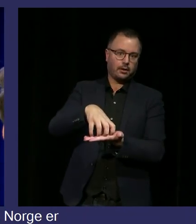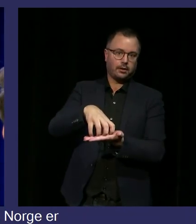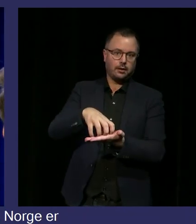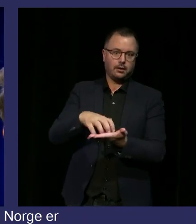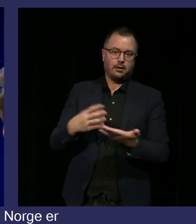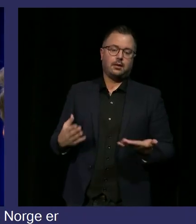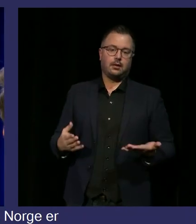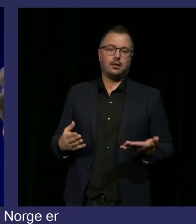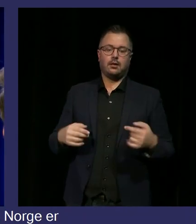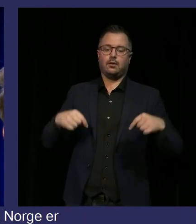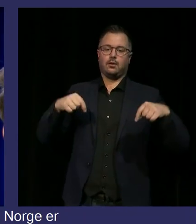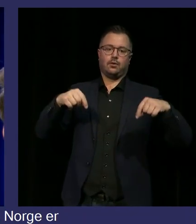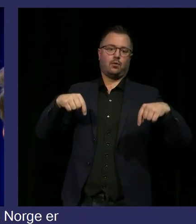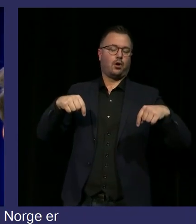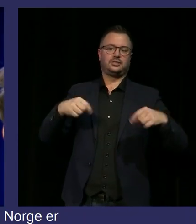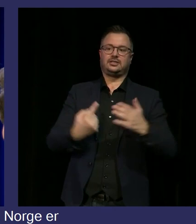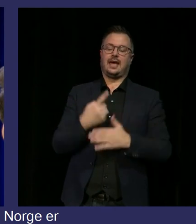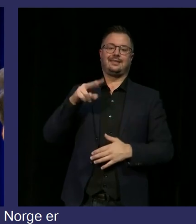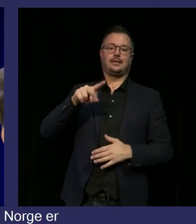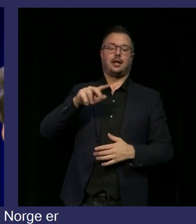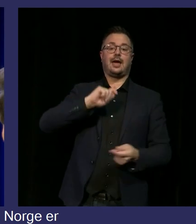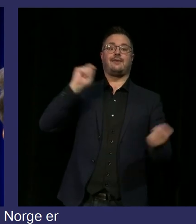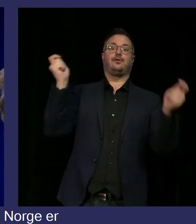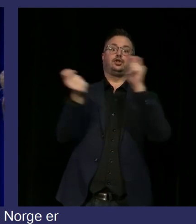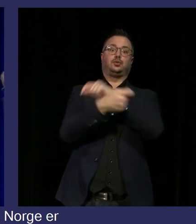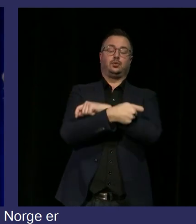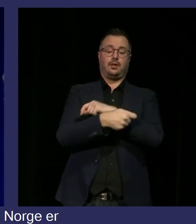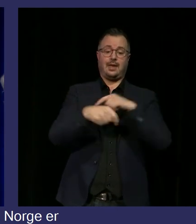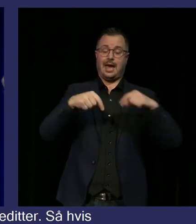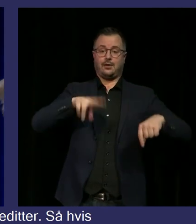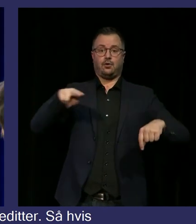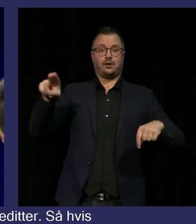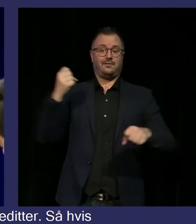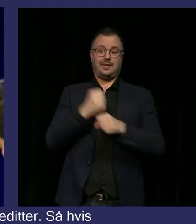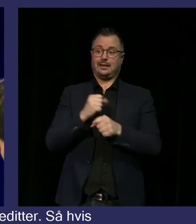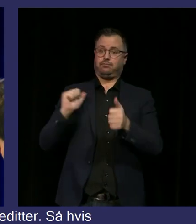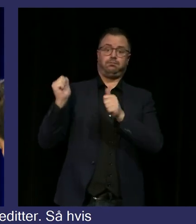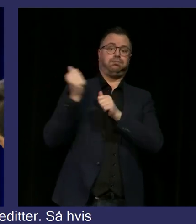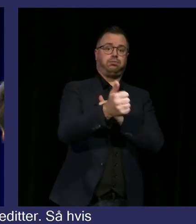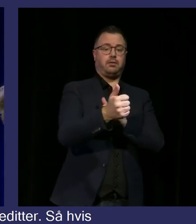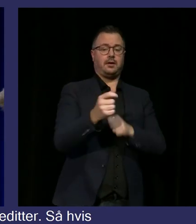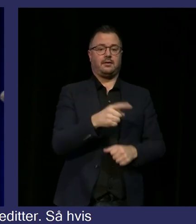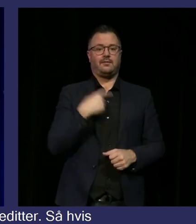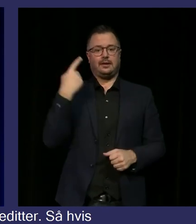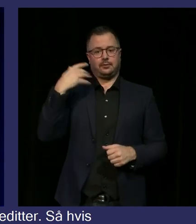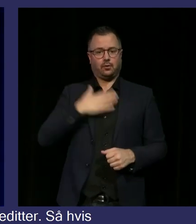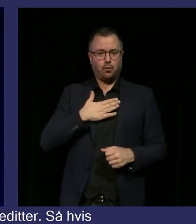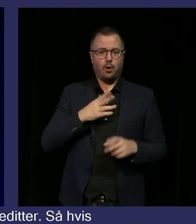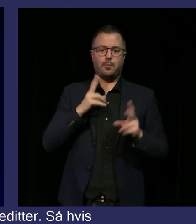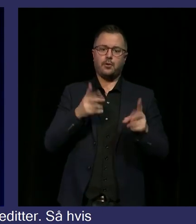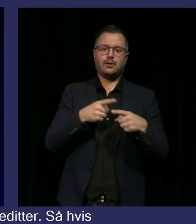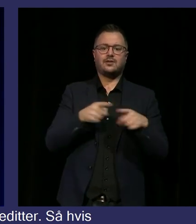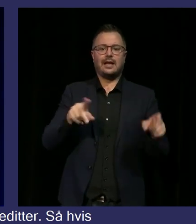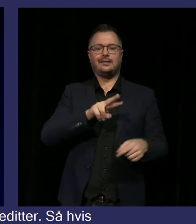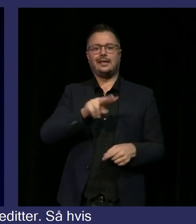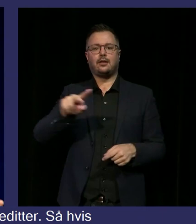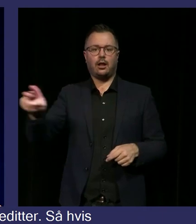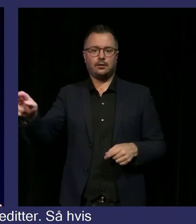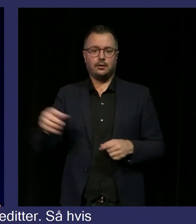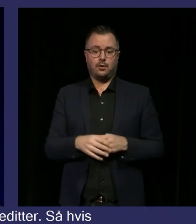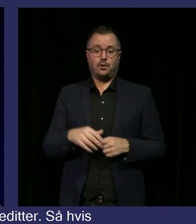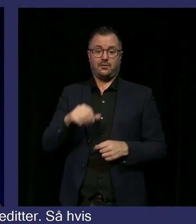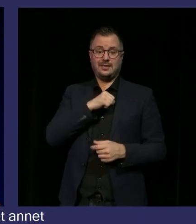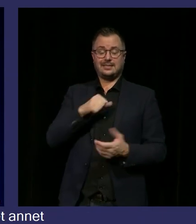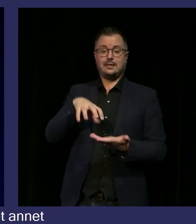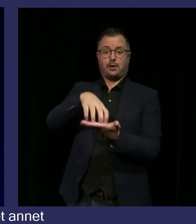skjer det en digital revolusjon som skjer i Norge, et av de landene som mest digitalisert. Vi veldig gode på å bruke ulike typer titler. Så hvis for eksempel da, det departementet